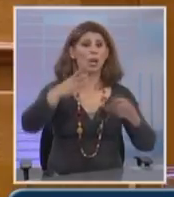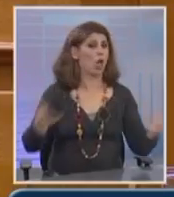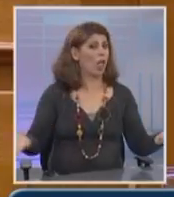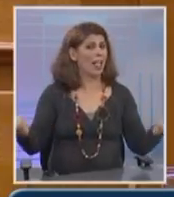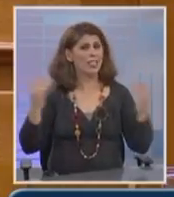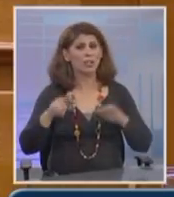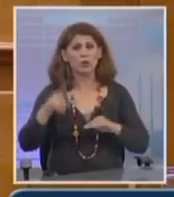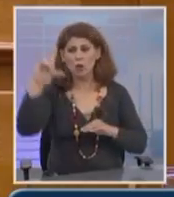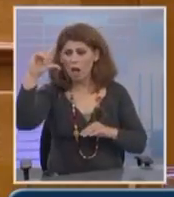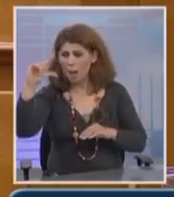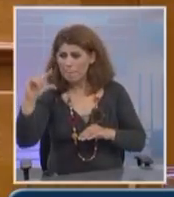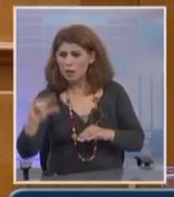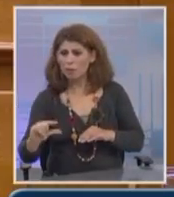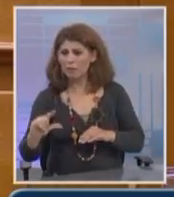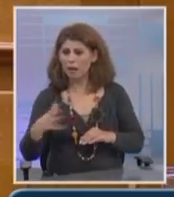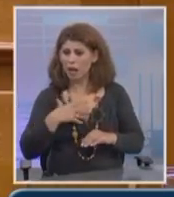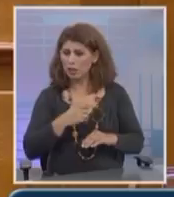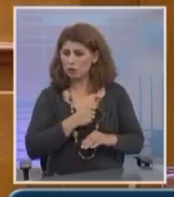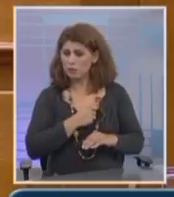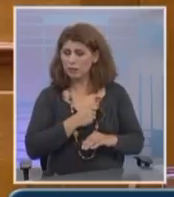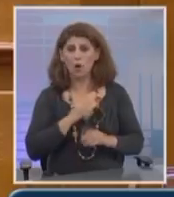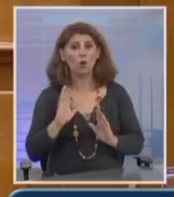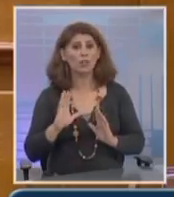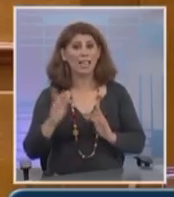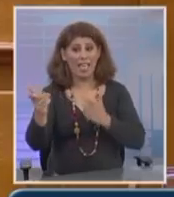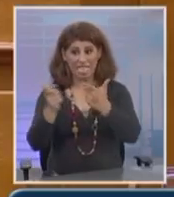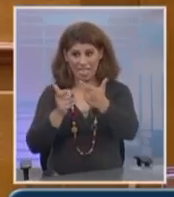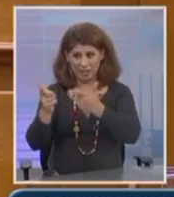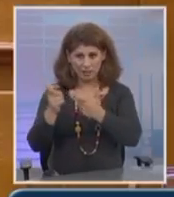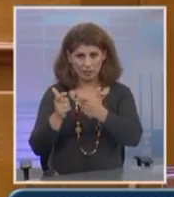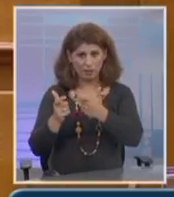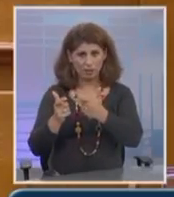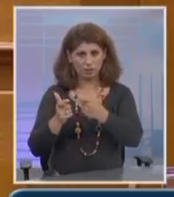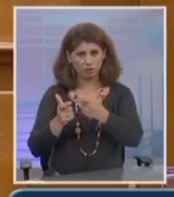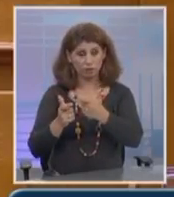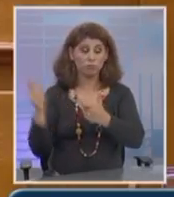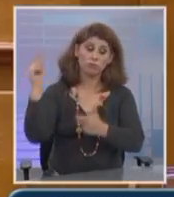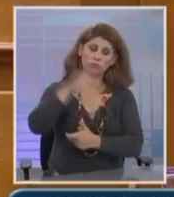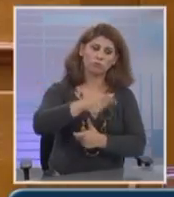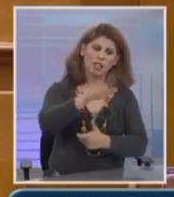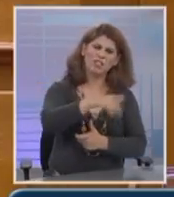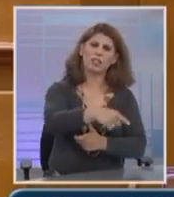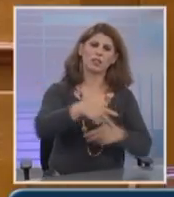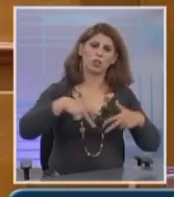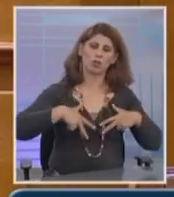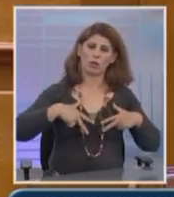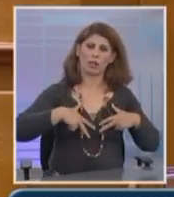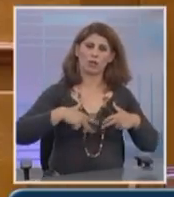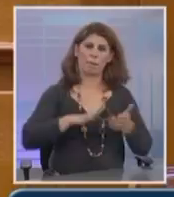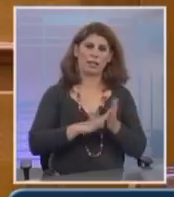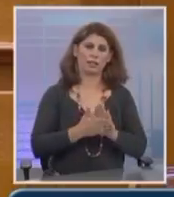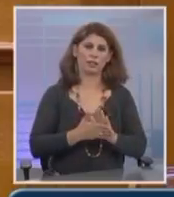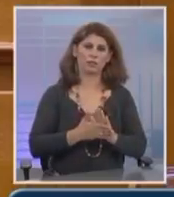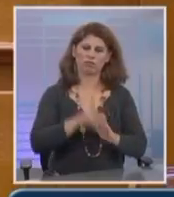σε τόσο χαμηλό επίπεδο αξιοπιστίας, ώστε οι δανειστές της να καταφεύγουν στην εξευτελιστική για τη χώρα πρακτική